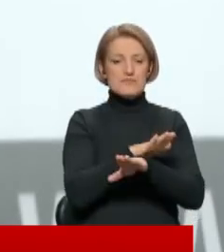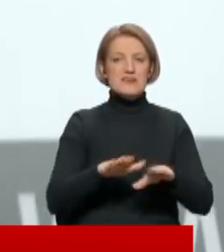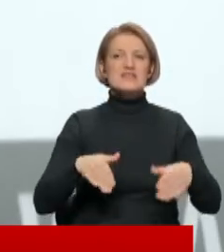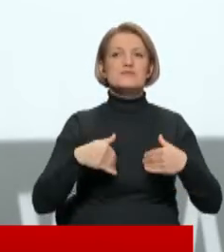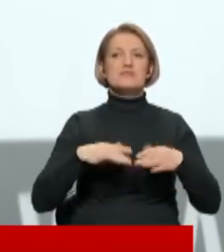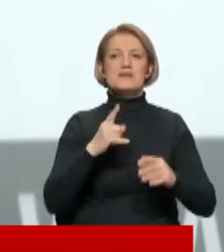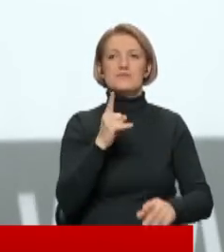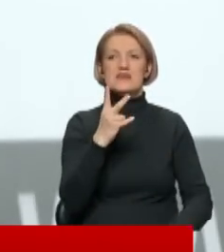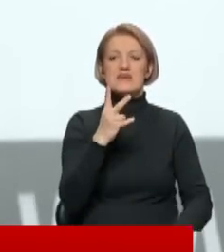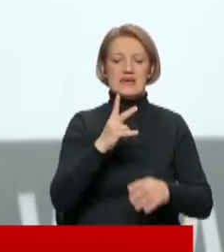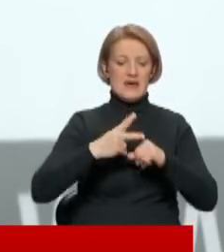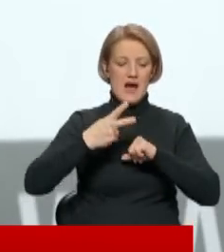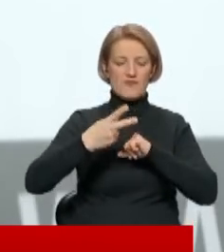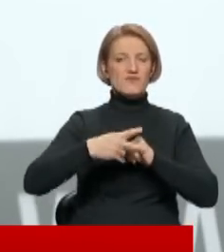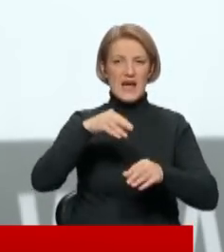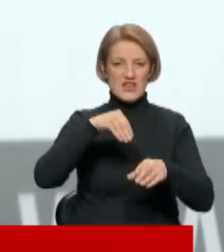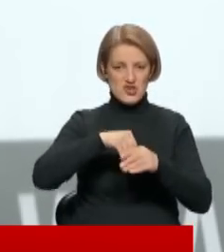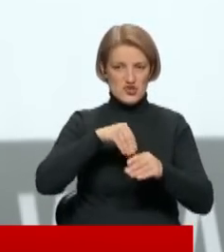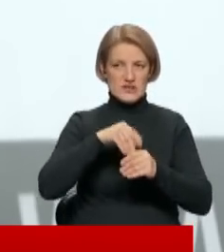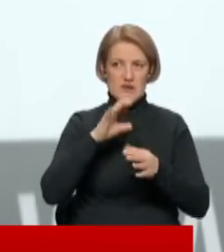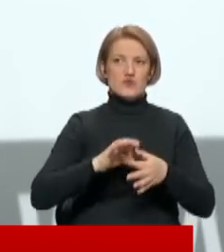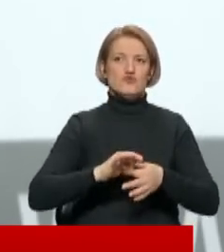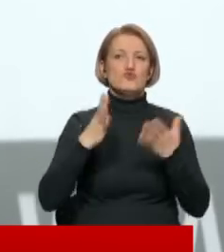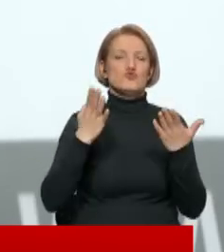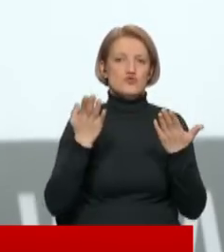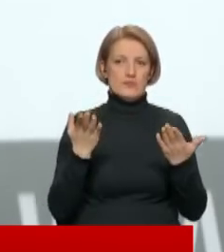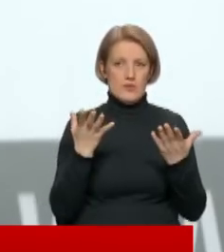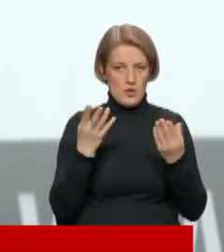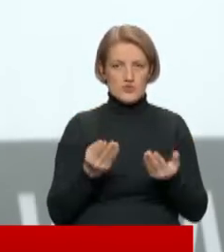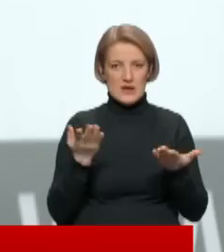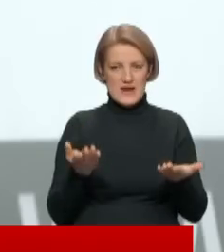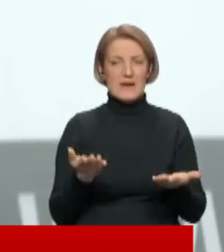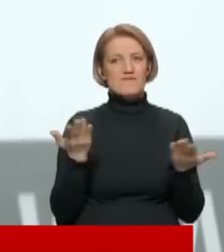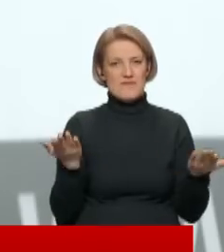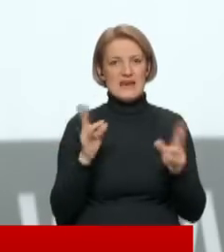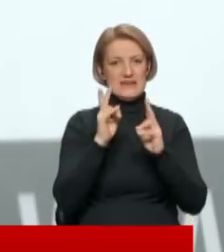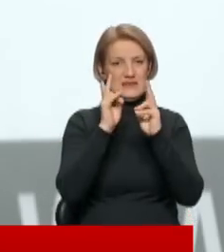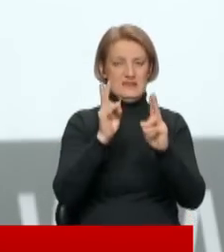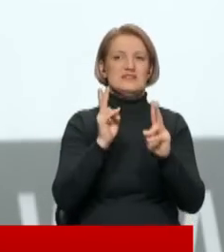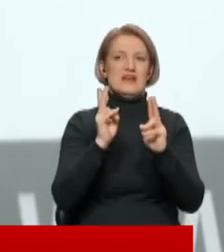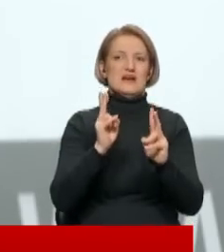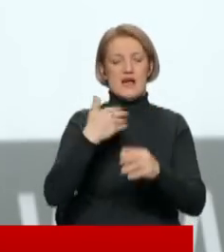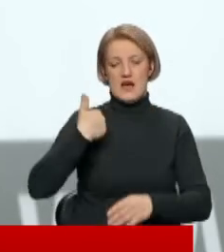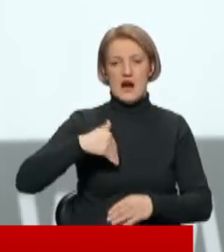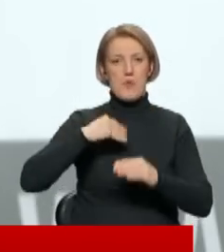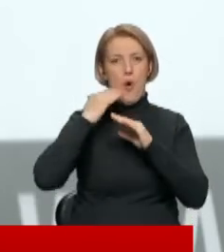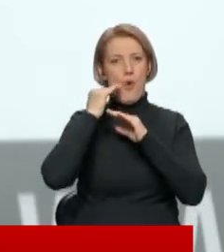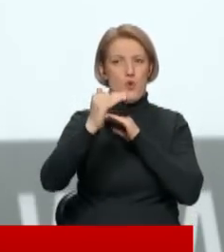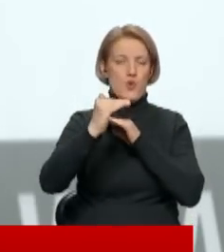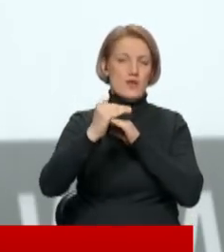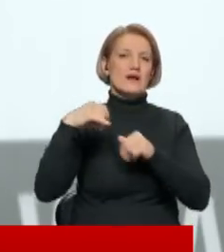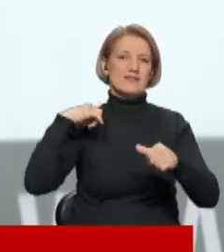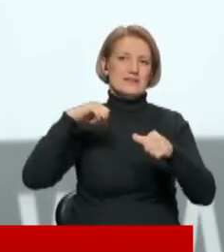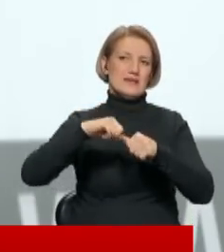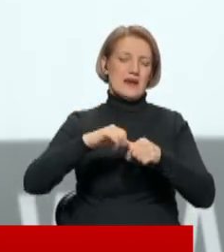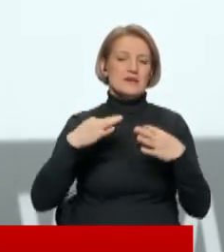bir iki hafta içerisinde çözüme kavuşturacağız ve sizlerle kamuoyuyla da yine